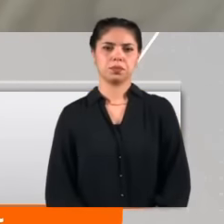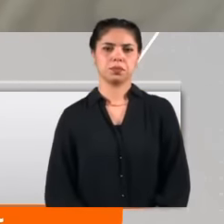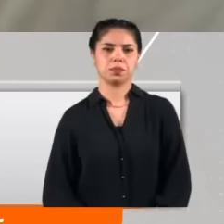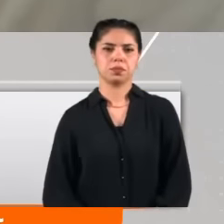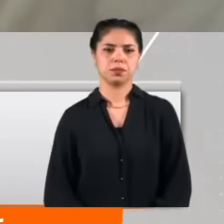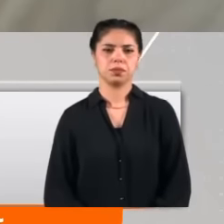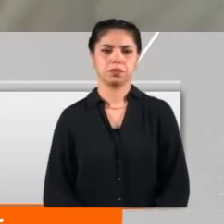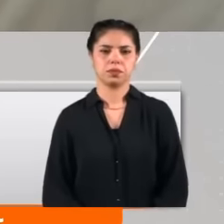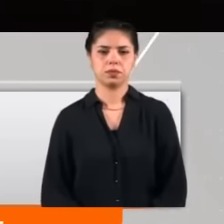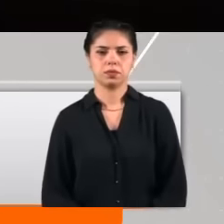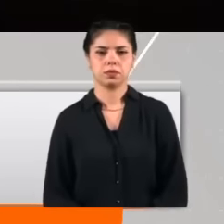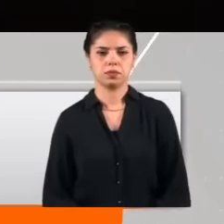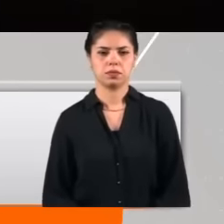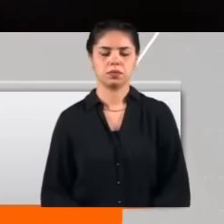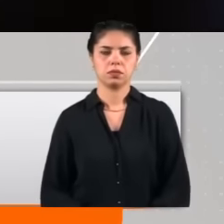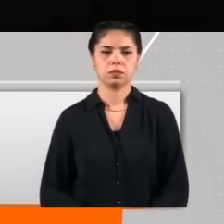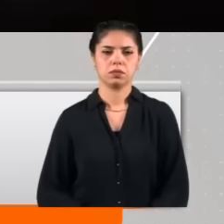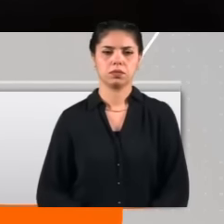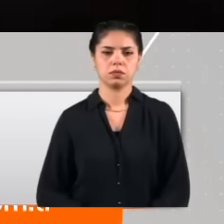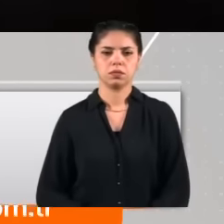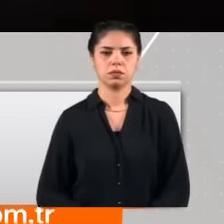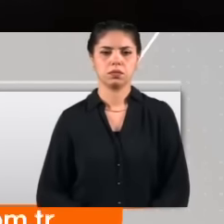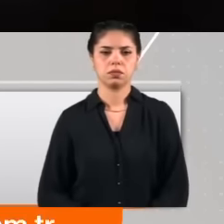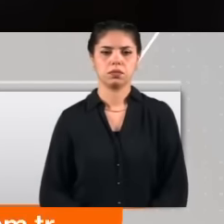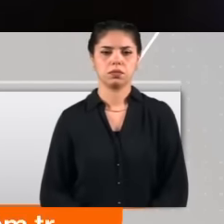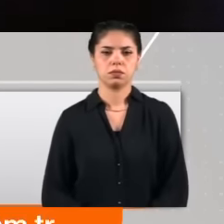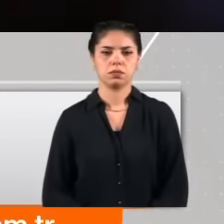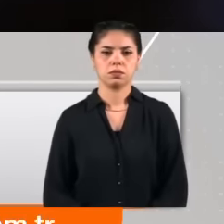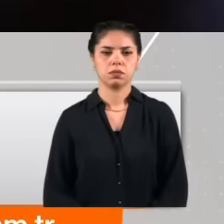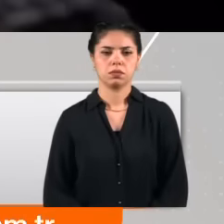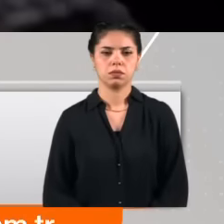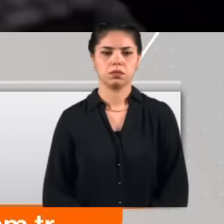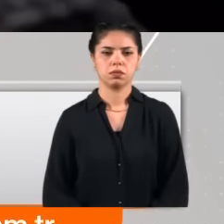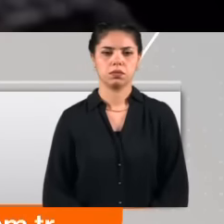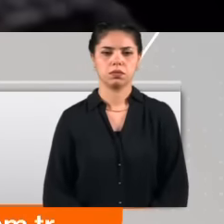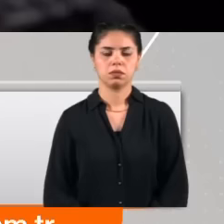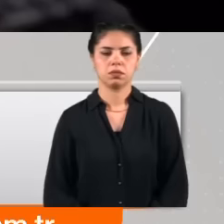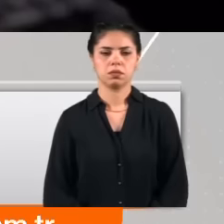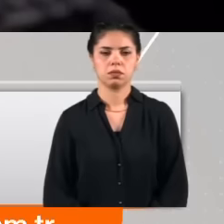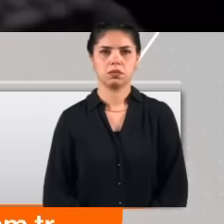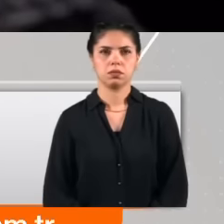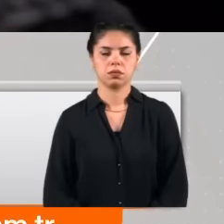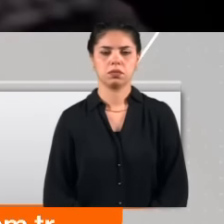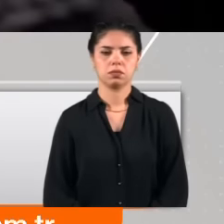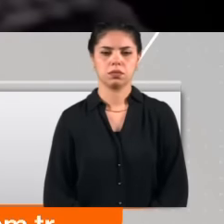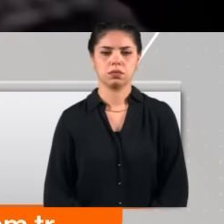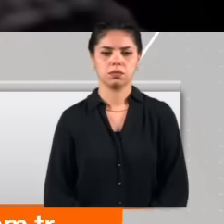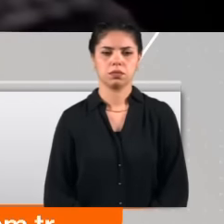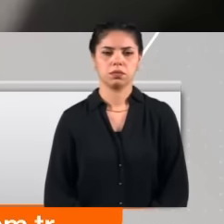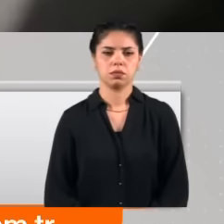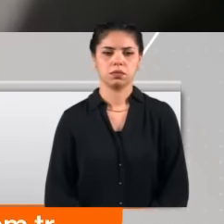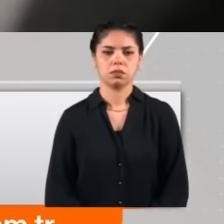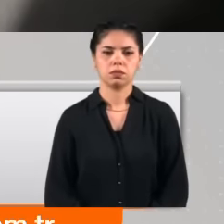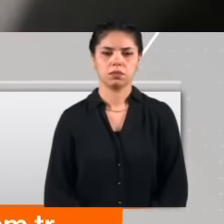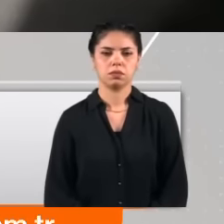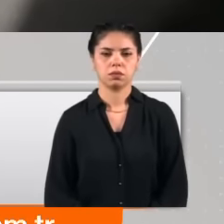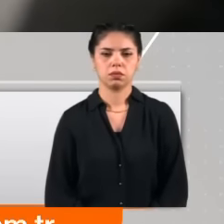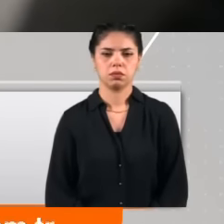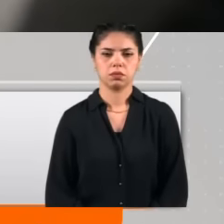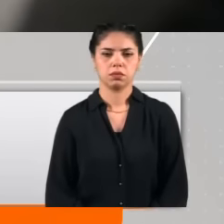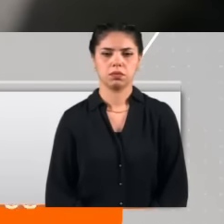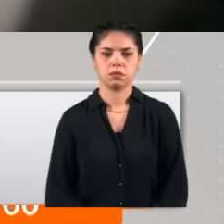var. Hesaplarımdan o kadar büyük paralar dönmüş. Hesabınıza ne kadar para geldi? Benim sadece benim hesabımdan bahsediyorum size.